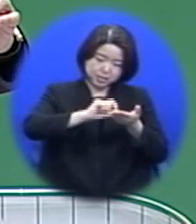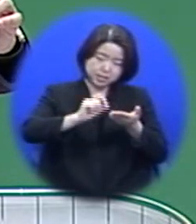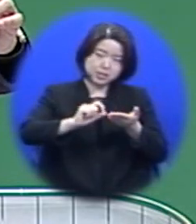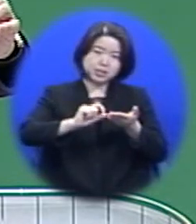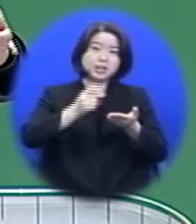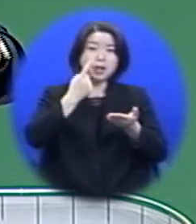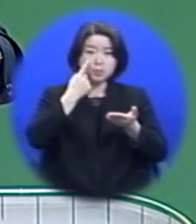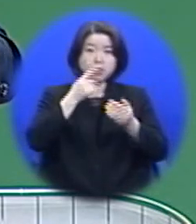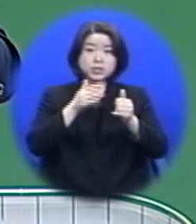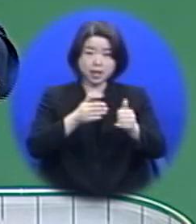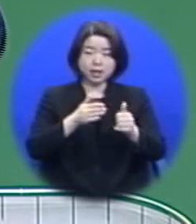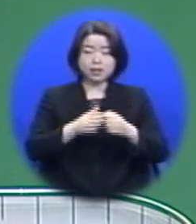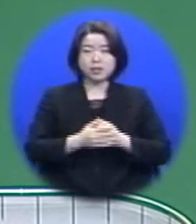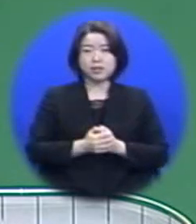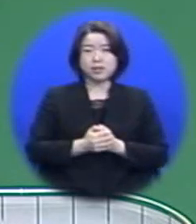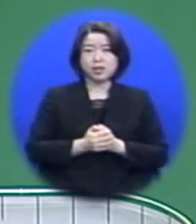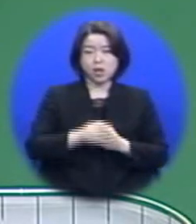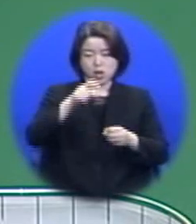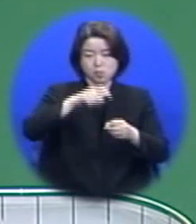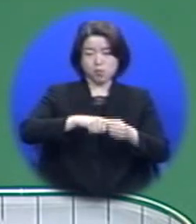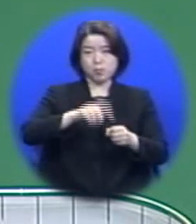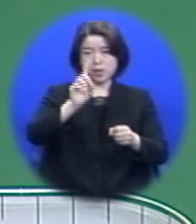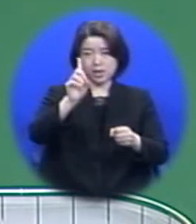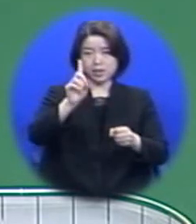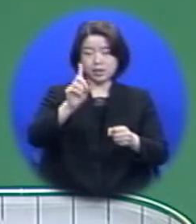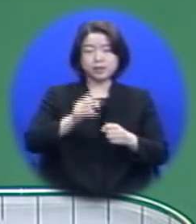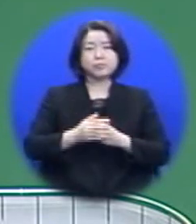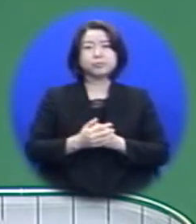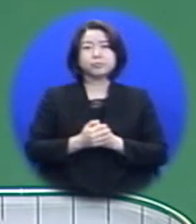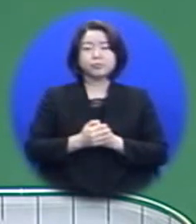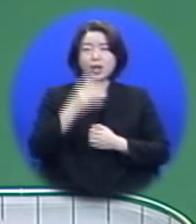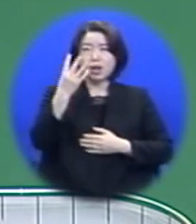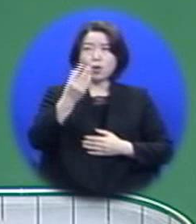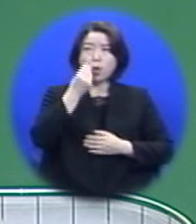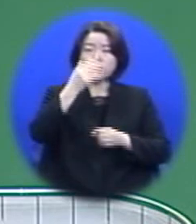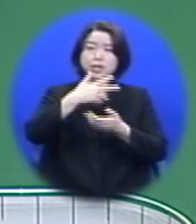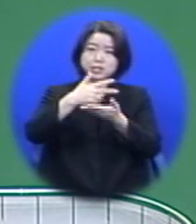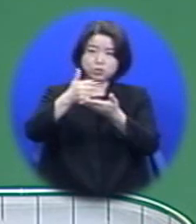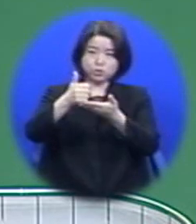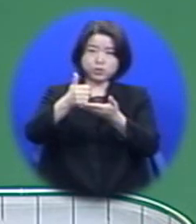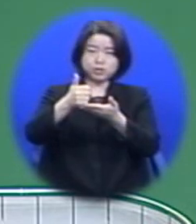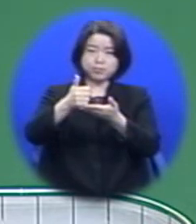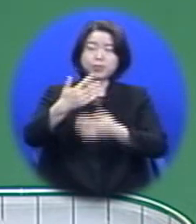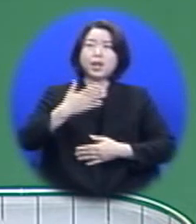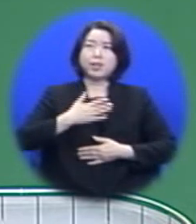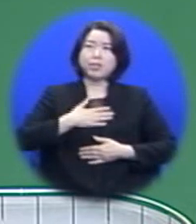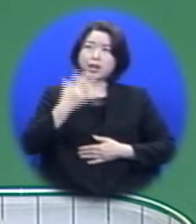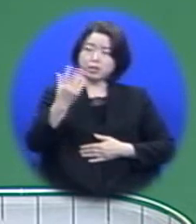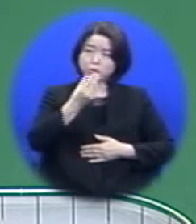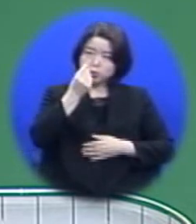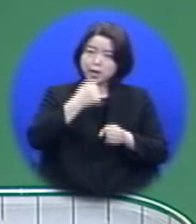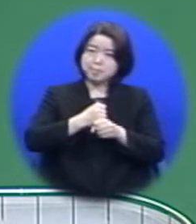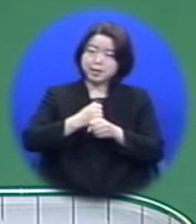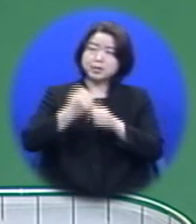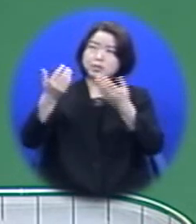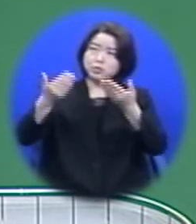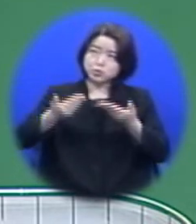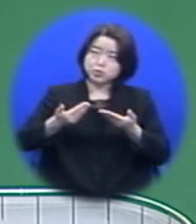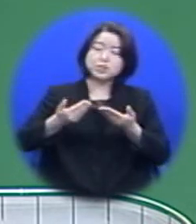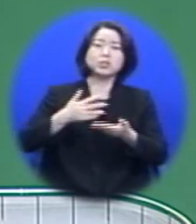보자 목표는 하나입니다 거룩하신 주님 나를 거룩하게 하시는 그